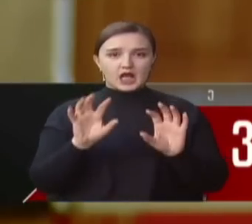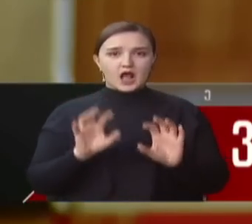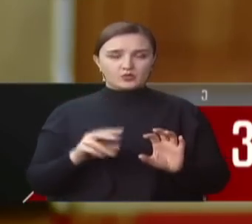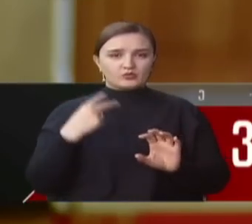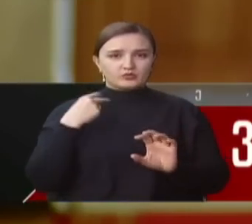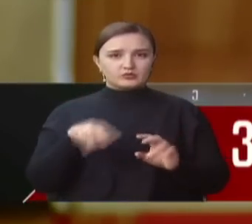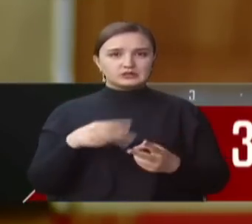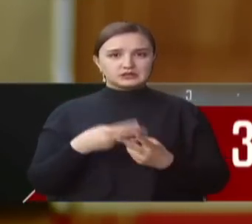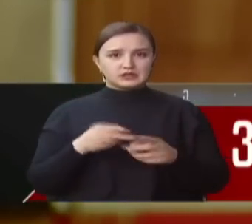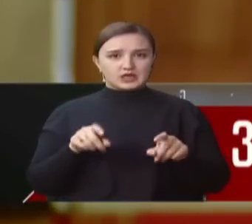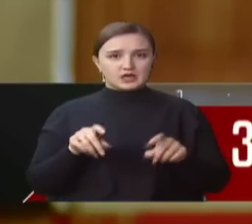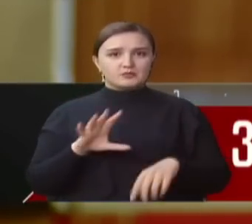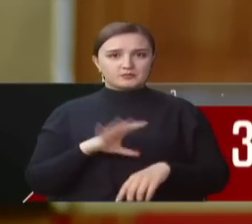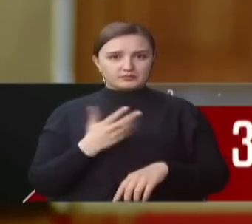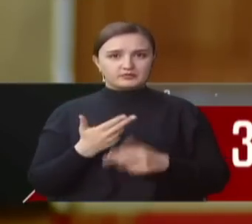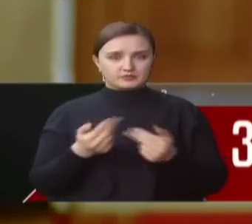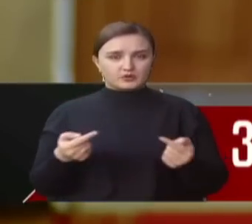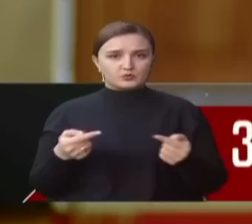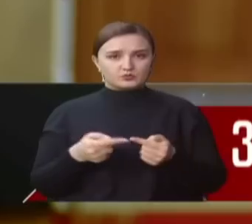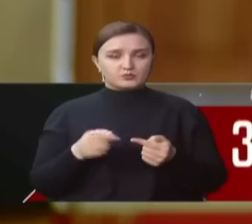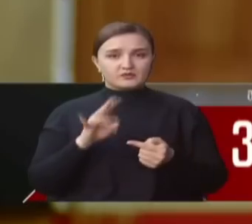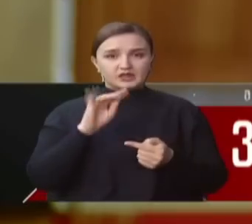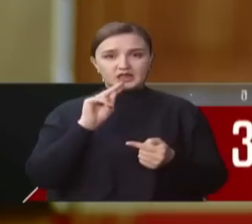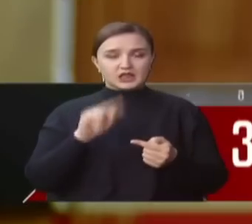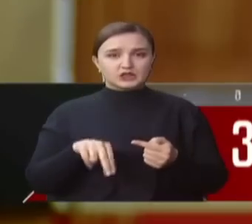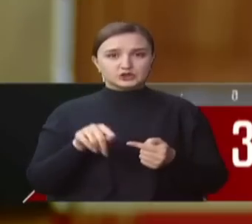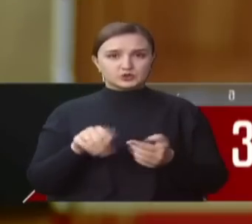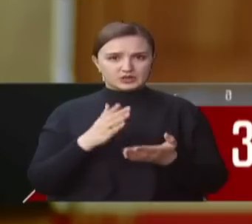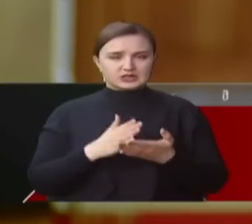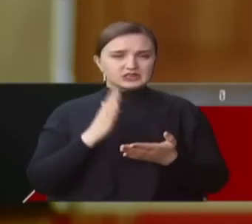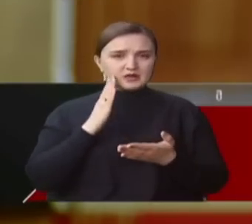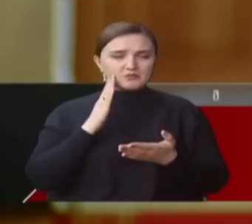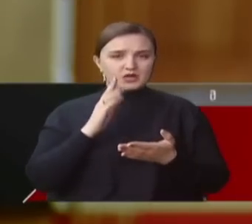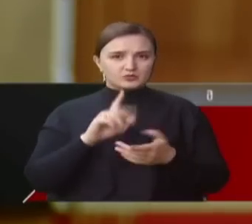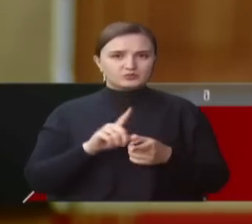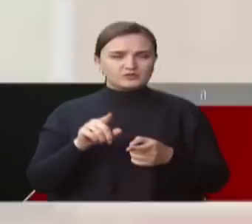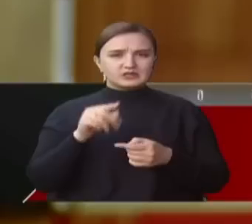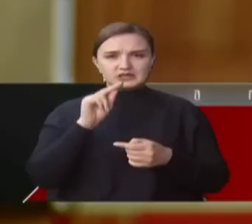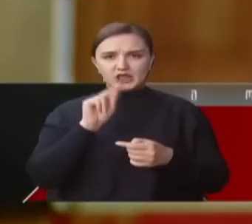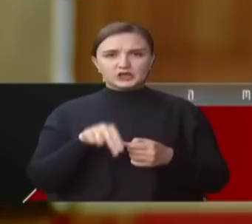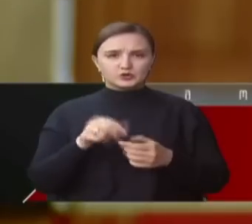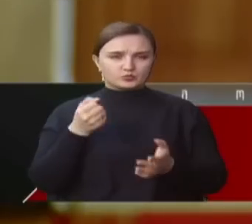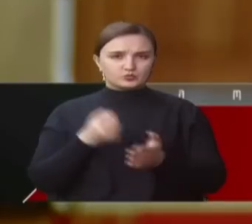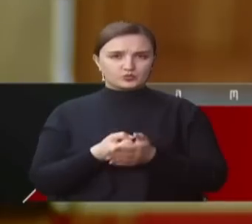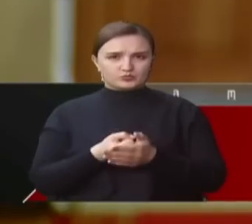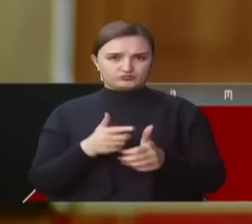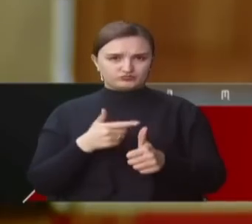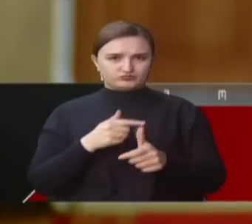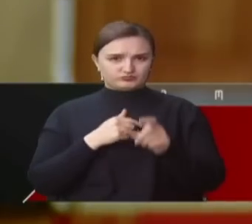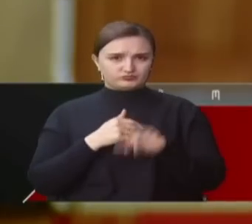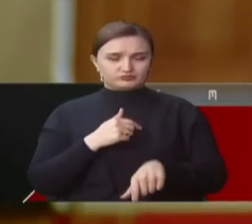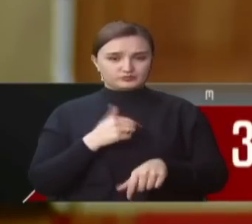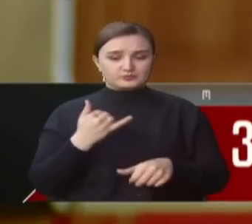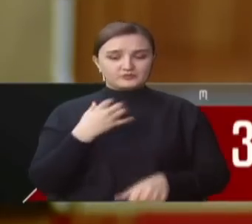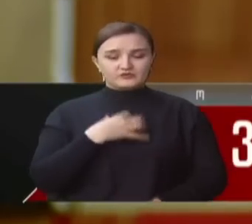სასჯელი მოიხადა, თუმცა დანაშაულს აქვს როგორც სამართლებრივი, ასევე მორალური განზომილება. ეხლა არის მნიშვნელოვანი და